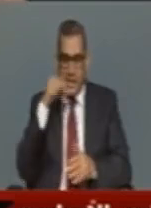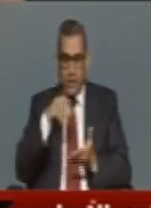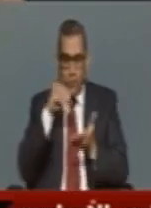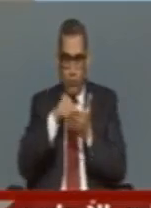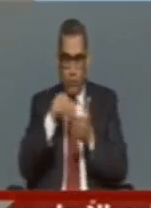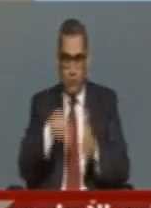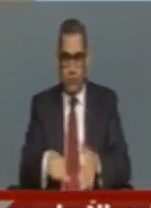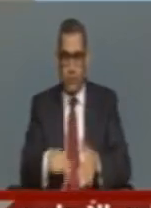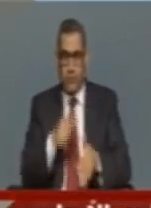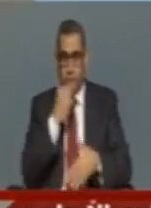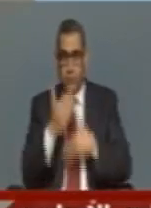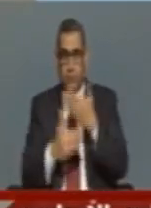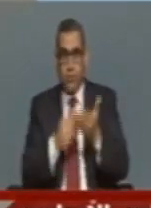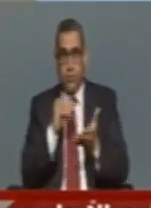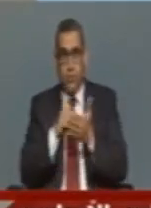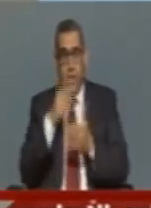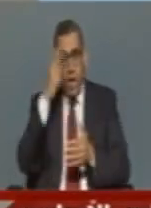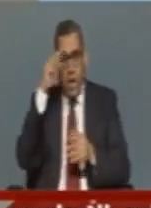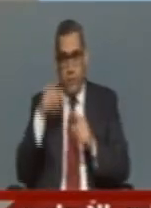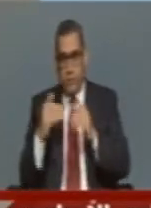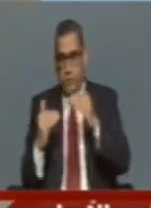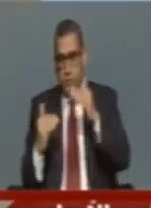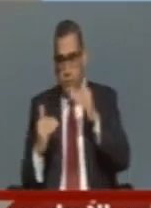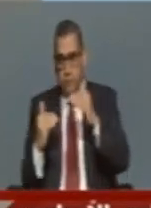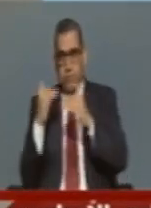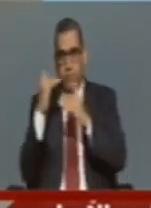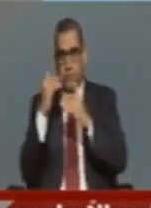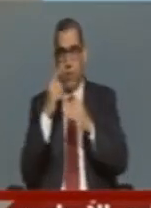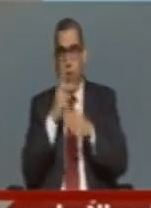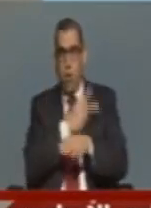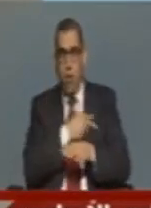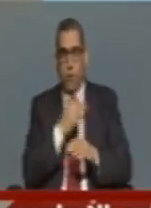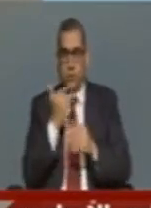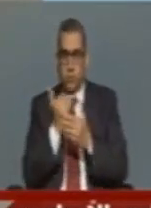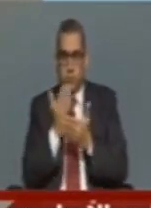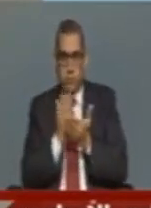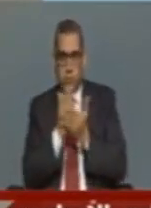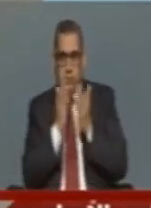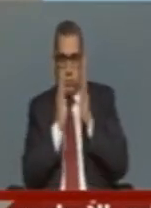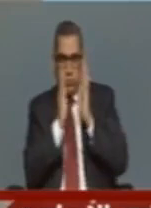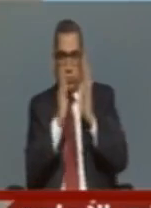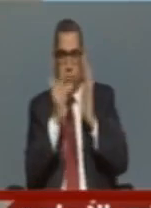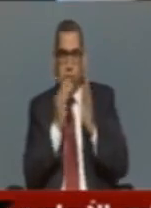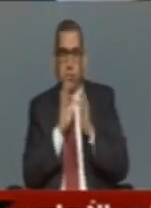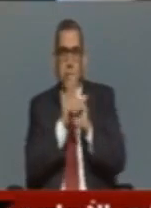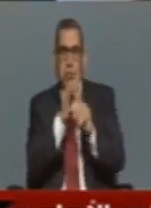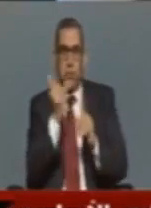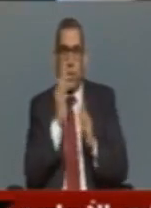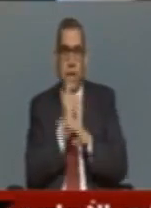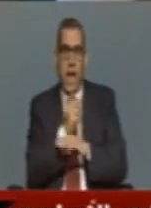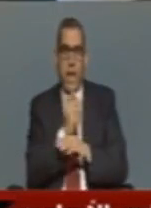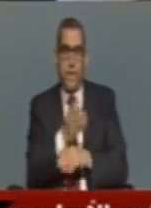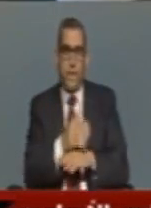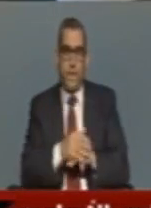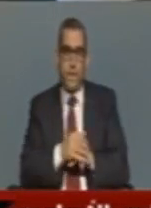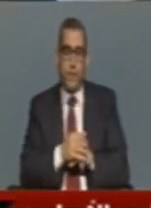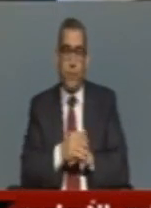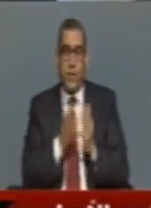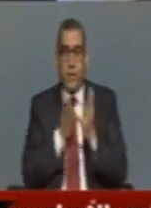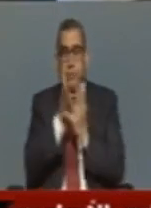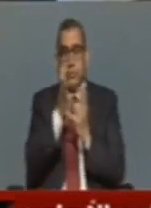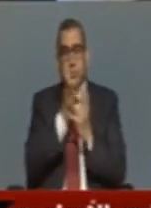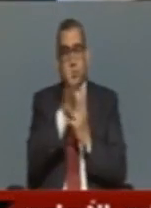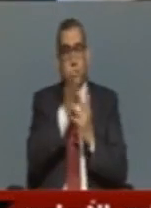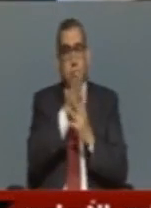الله. فده مؤشر بيقول إن الدولة مهتمة بالتعليم. المحاور المنظومة،